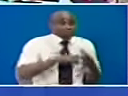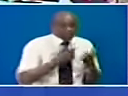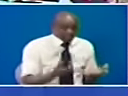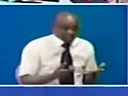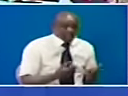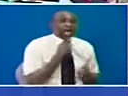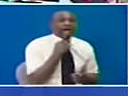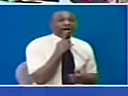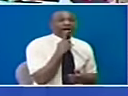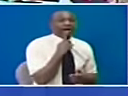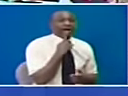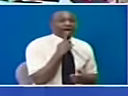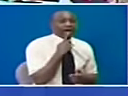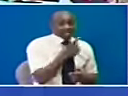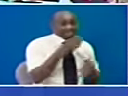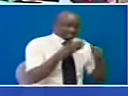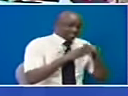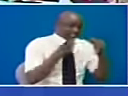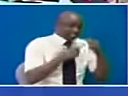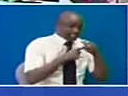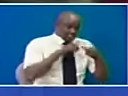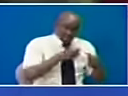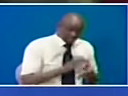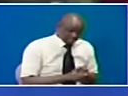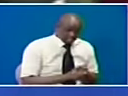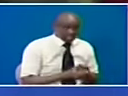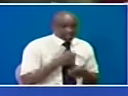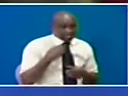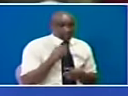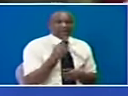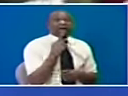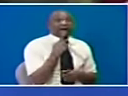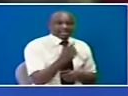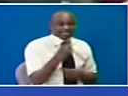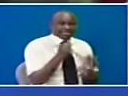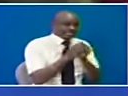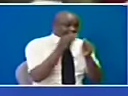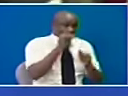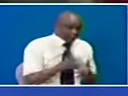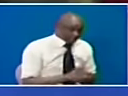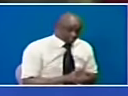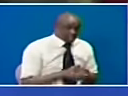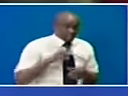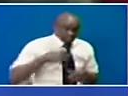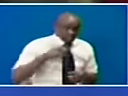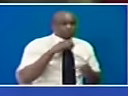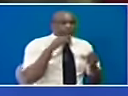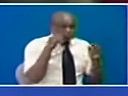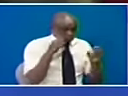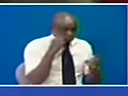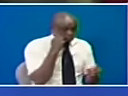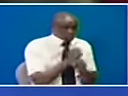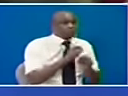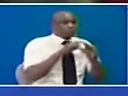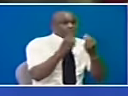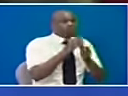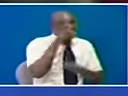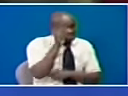shilingi 196, yani tofauti ya shilingi 1118. Wale ambao wanaingia katika job group M